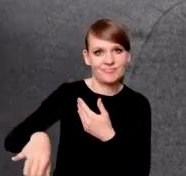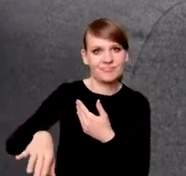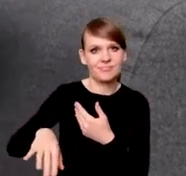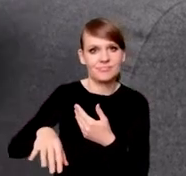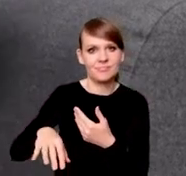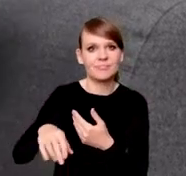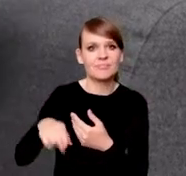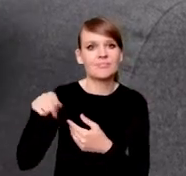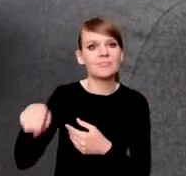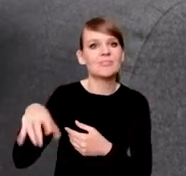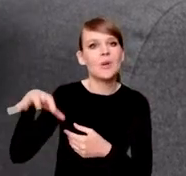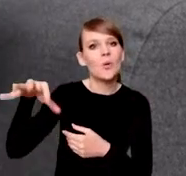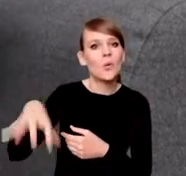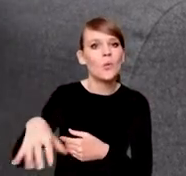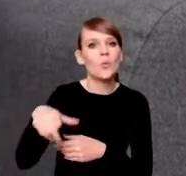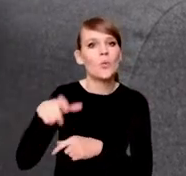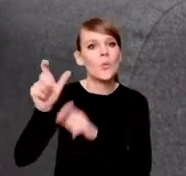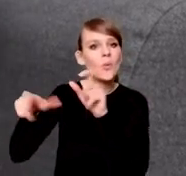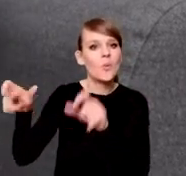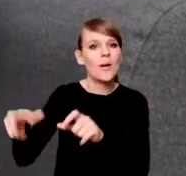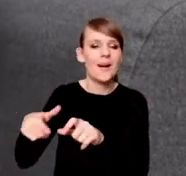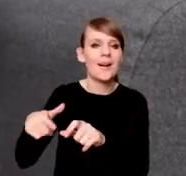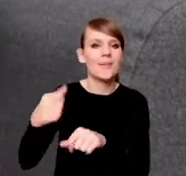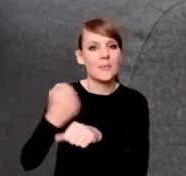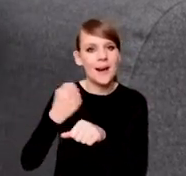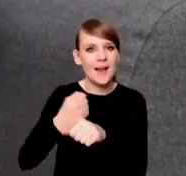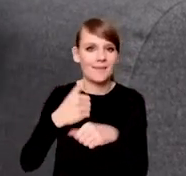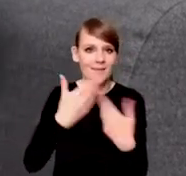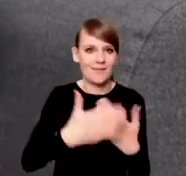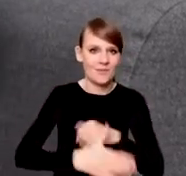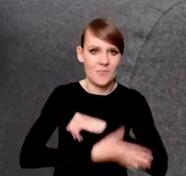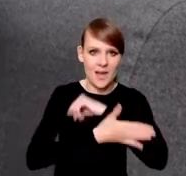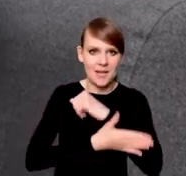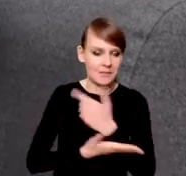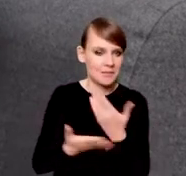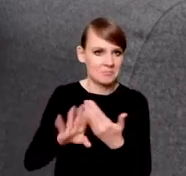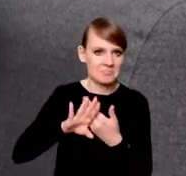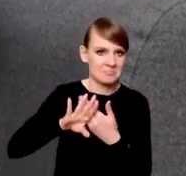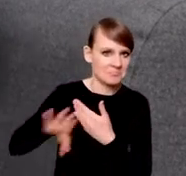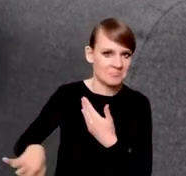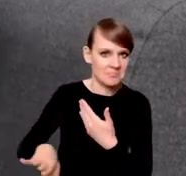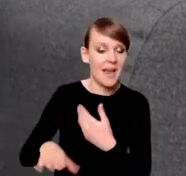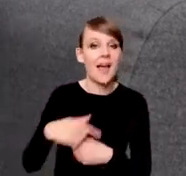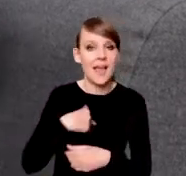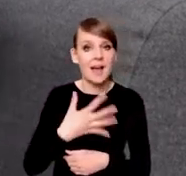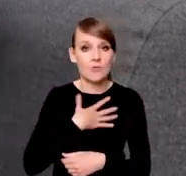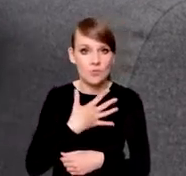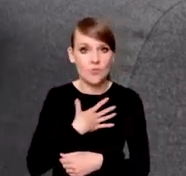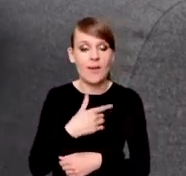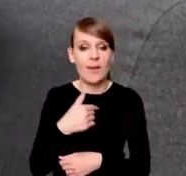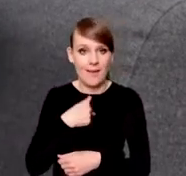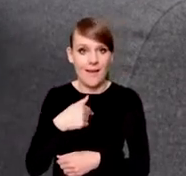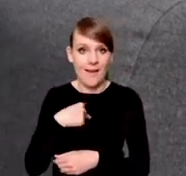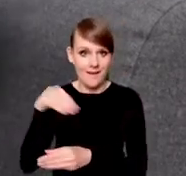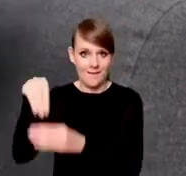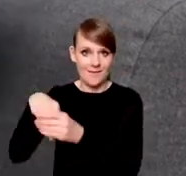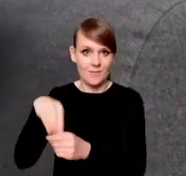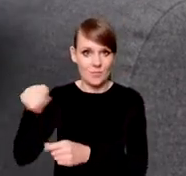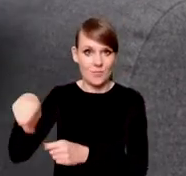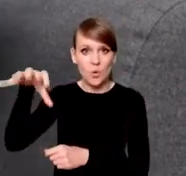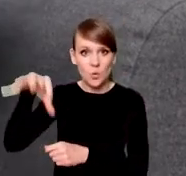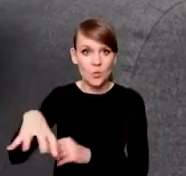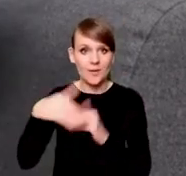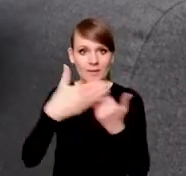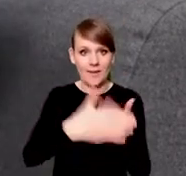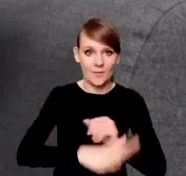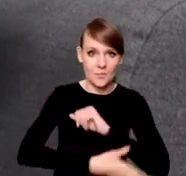obszaru wsparcia dla tej działalności. Ja, mi się wydaje, właśnie reprezentuję tą grupę, która wspiera zarówno